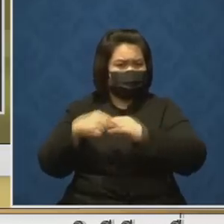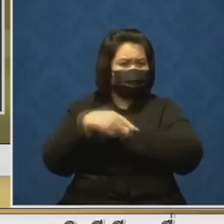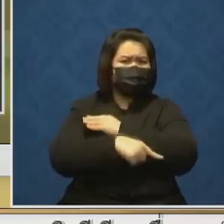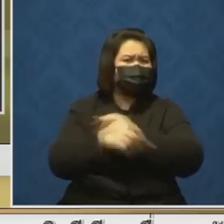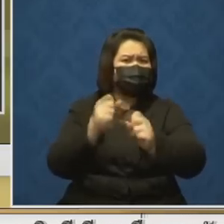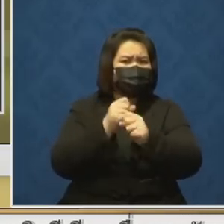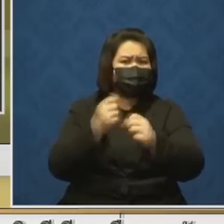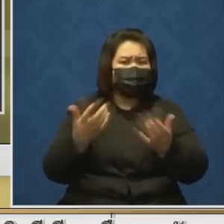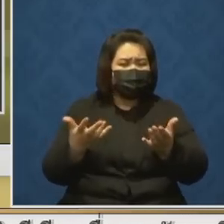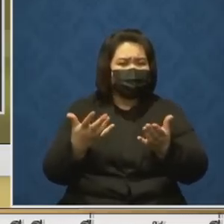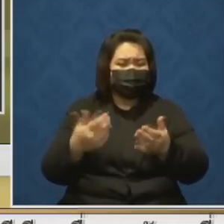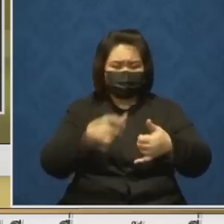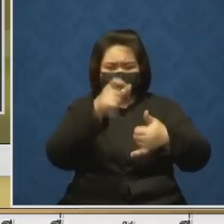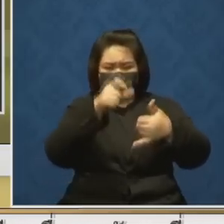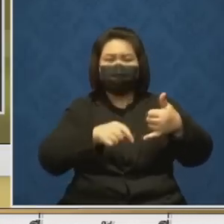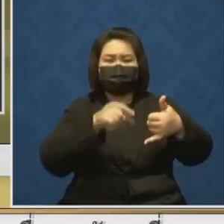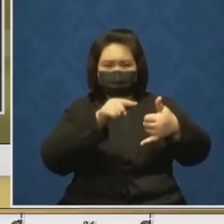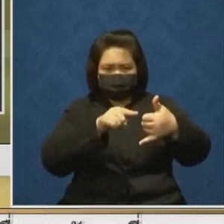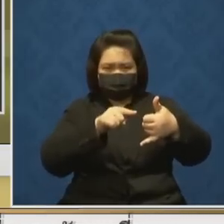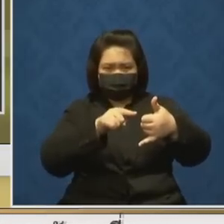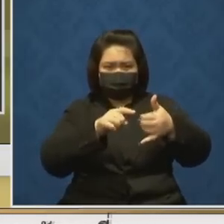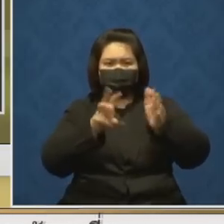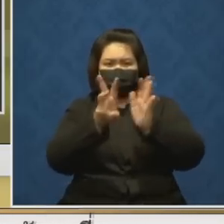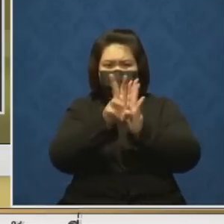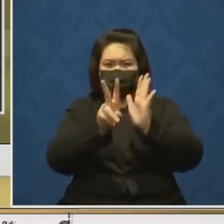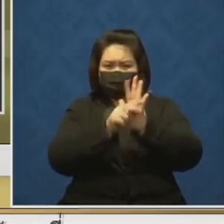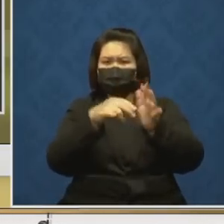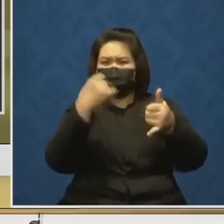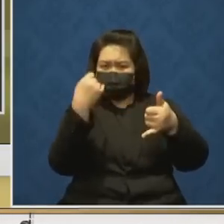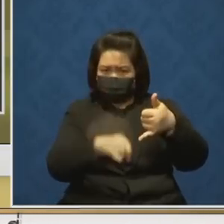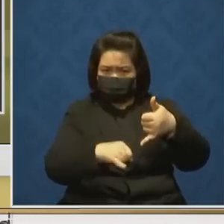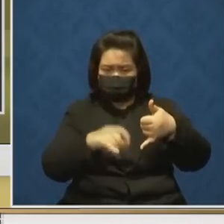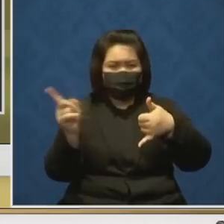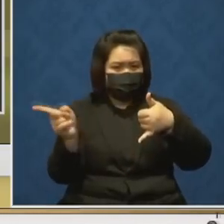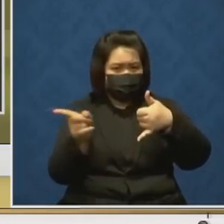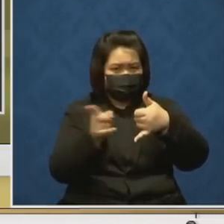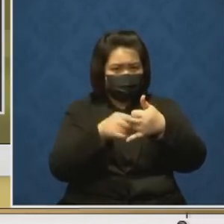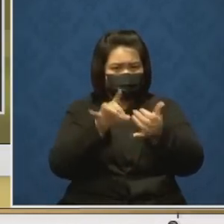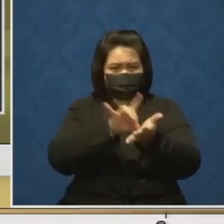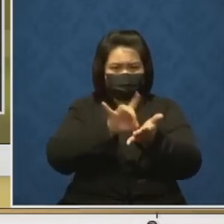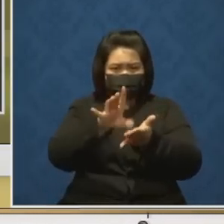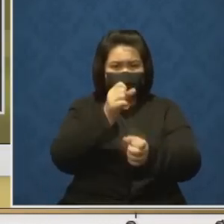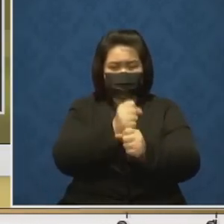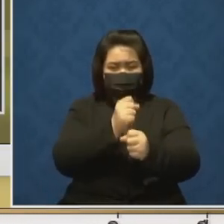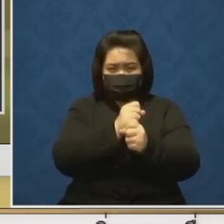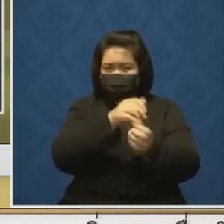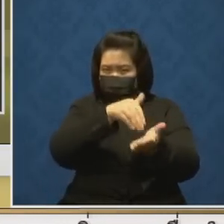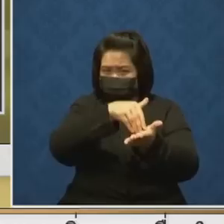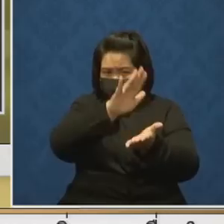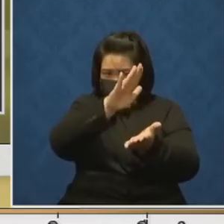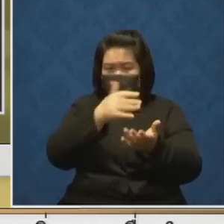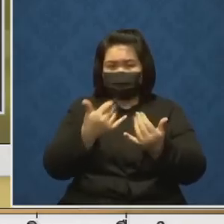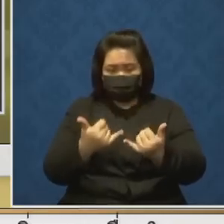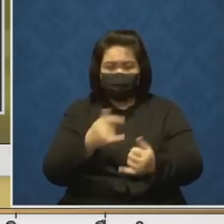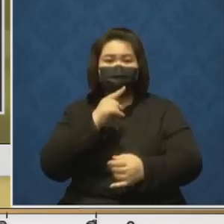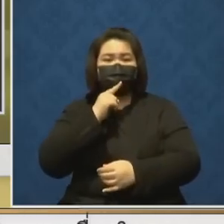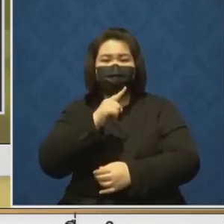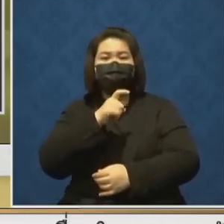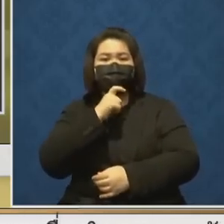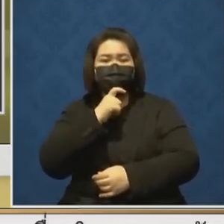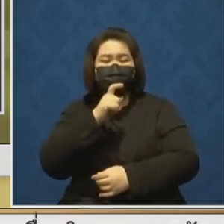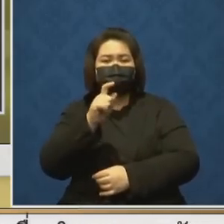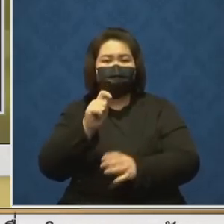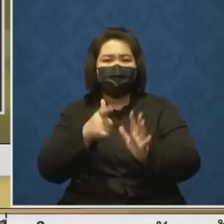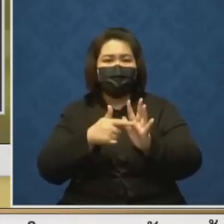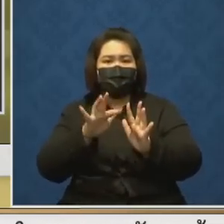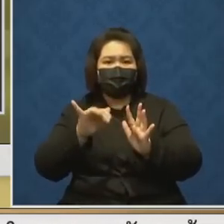ี้ถูกฟันโทษทางวินัยรายแรงและถูกลงโทษไล่ออกจากราชการรวมทั้งกำลงถูกดำเนิคดีอาญา